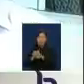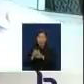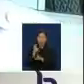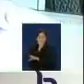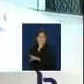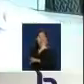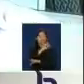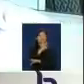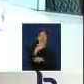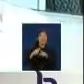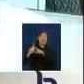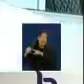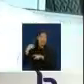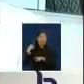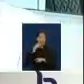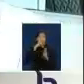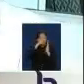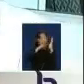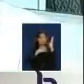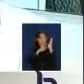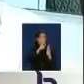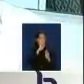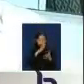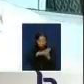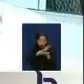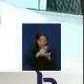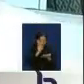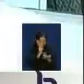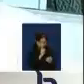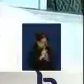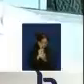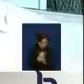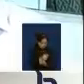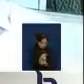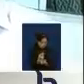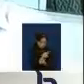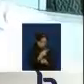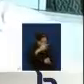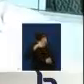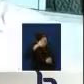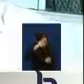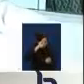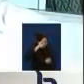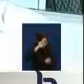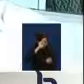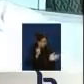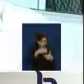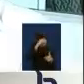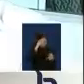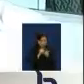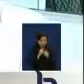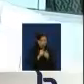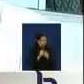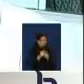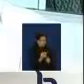นี่ยสมมุติว่ามีกลุ่มนึงนะถ้าแต่2คนขึ้นไปถ้าป่วยด้วยโรคนี้2คนไปเป็นกลุ่มอยู่ห้องเดียวกันเนี่ยเราก็แน